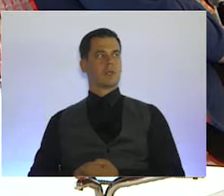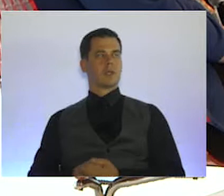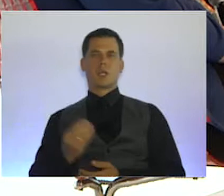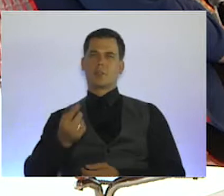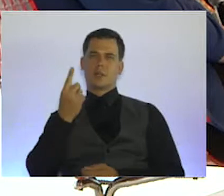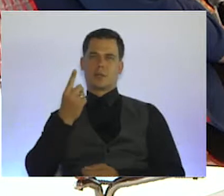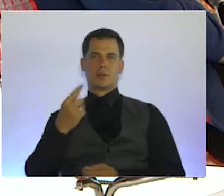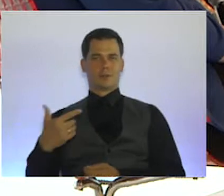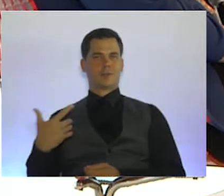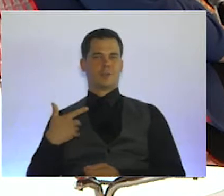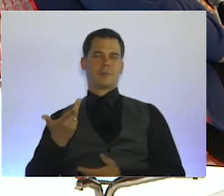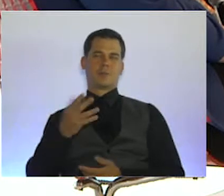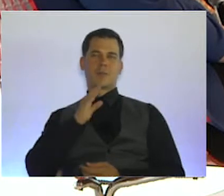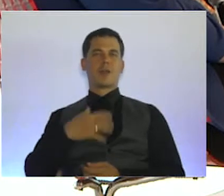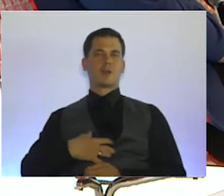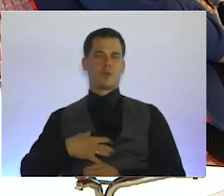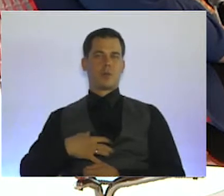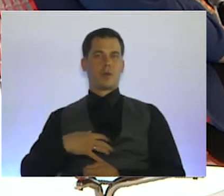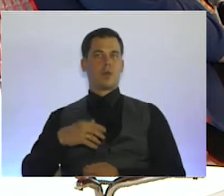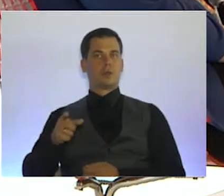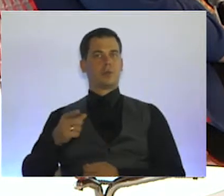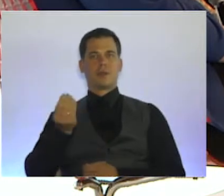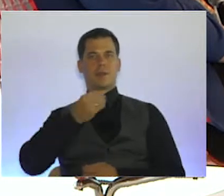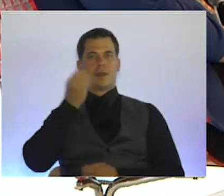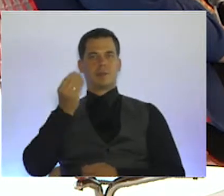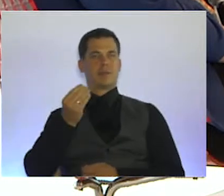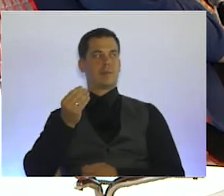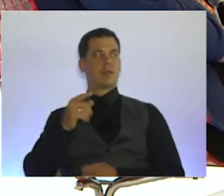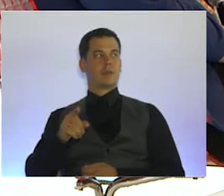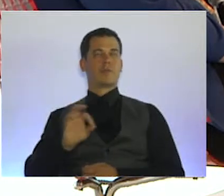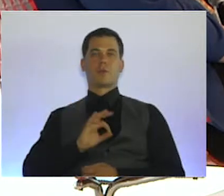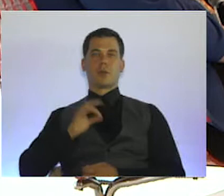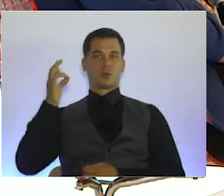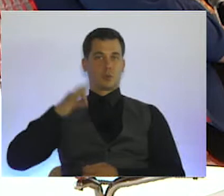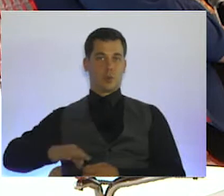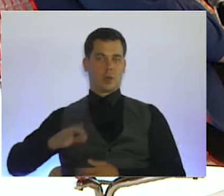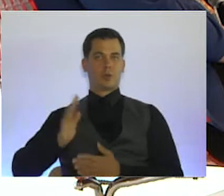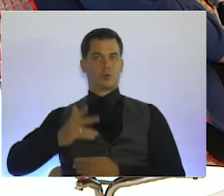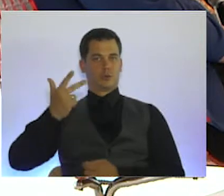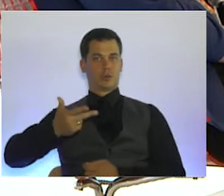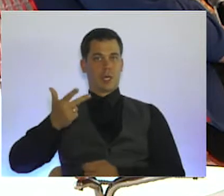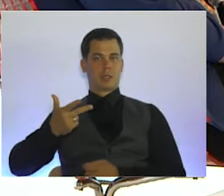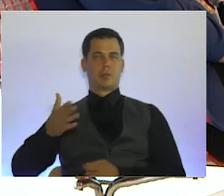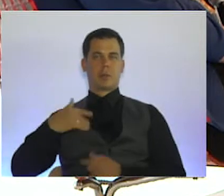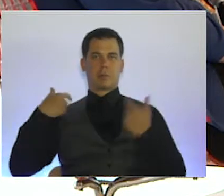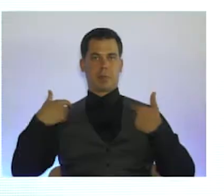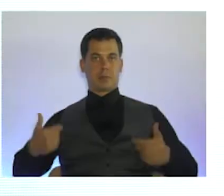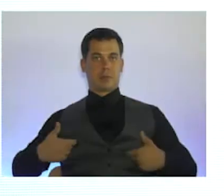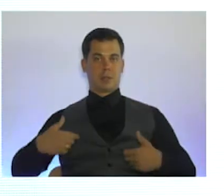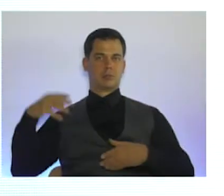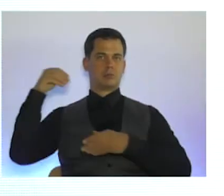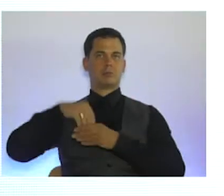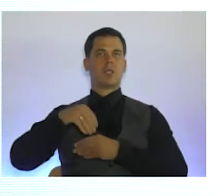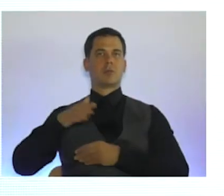anegdotą z życia wziętą, bo to wtedy najlepiej jest mi najbliższe. Otóż moja córka już 3 rok nosi w plecaku dosyć